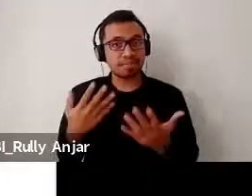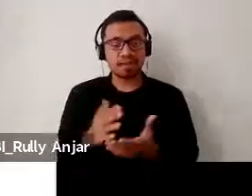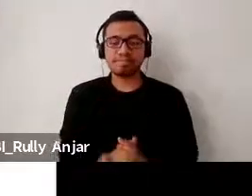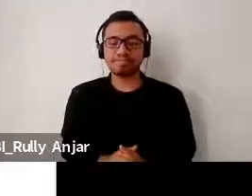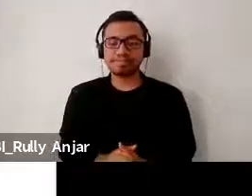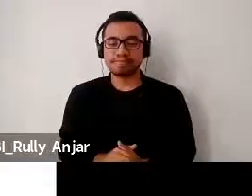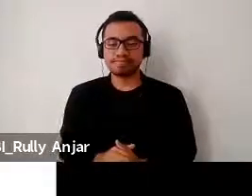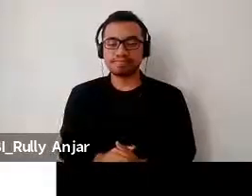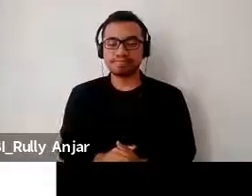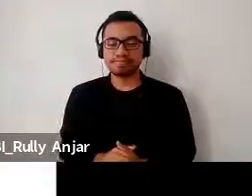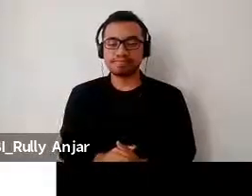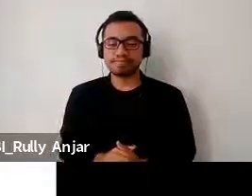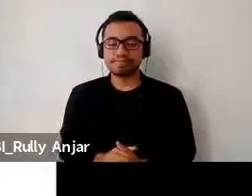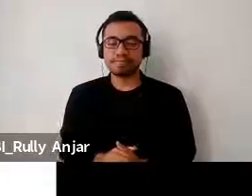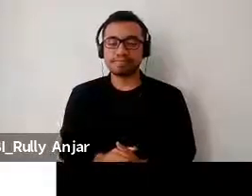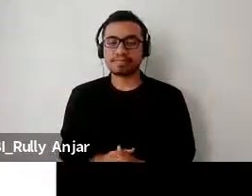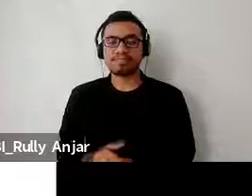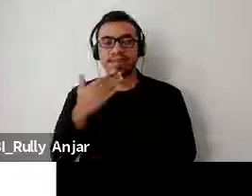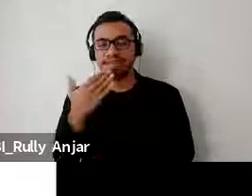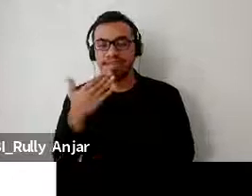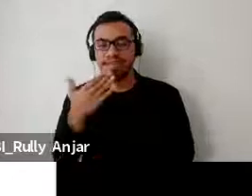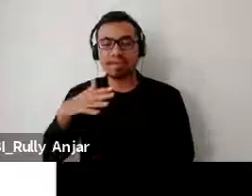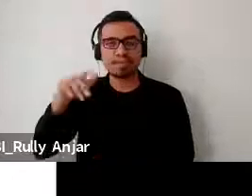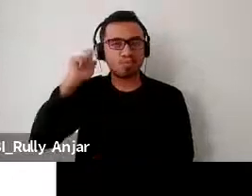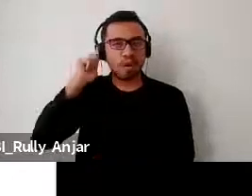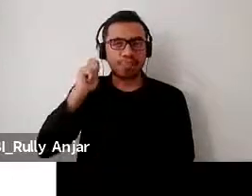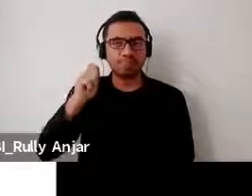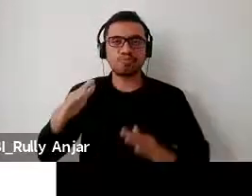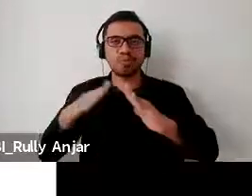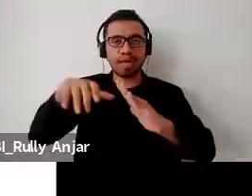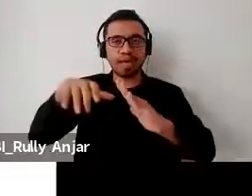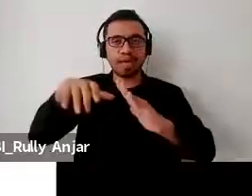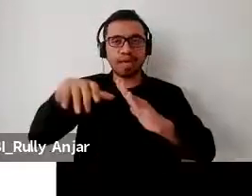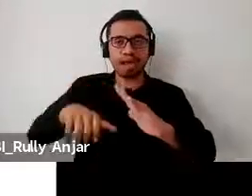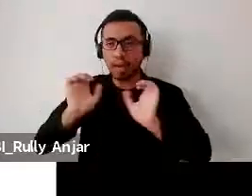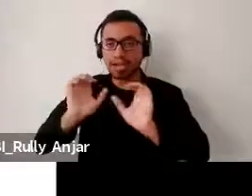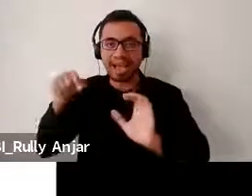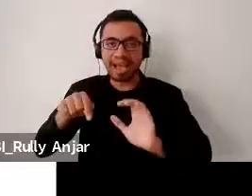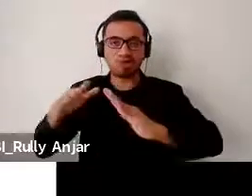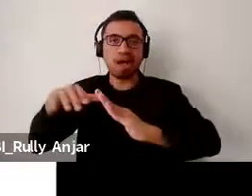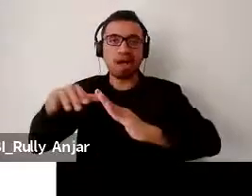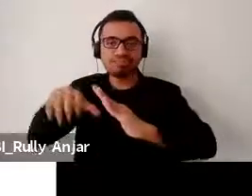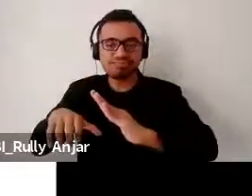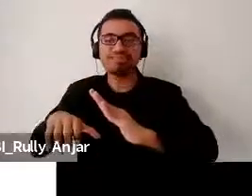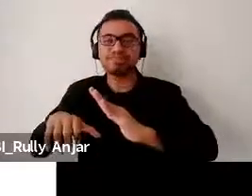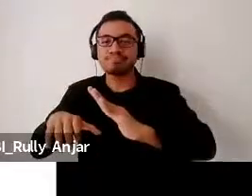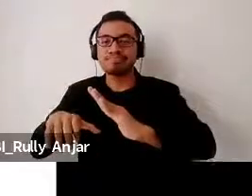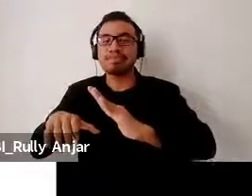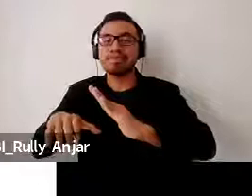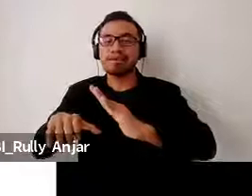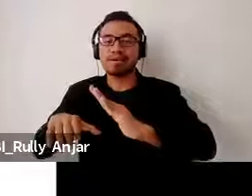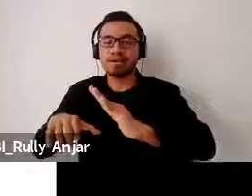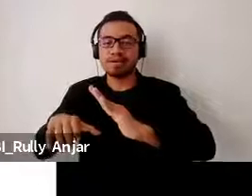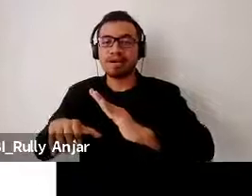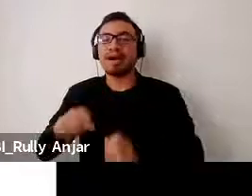yang lebih banyak melakukan pekerjaan rumah tangga gitu. Ada laki-laki bahkan perempuan yang menganggap